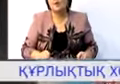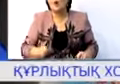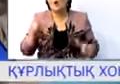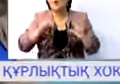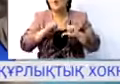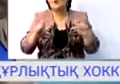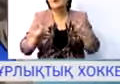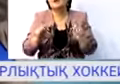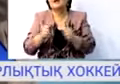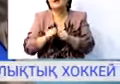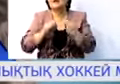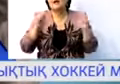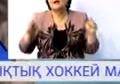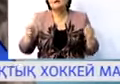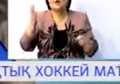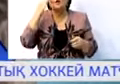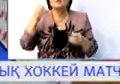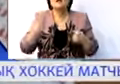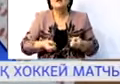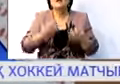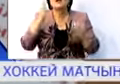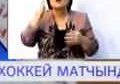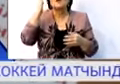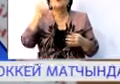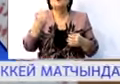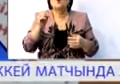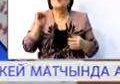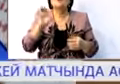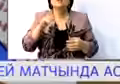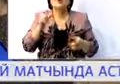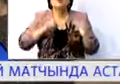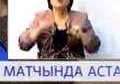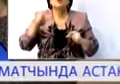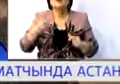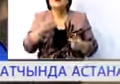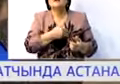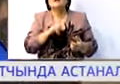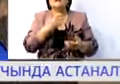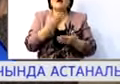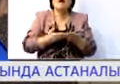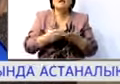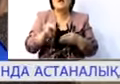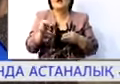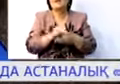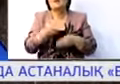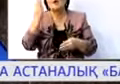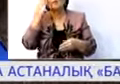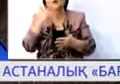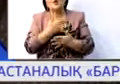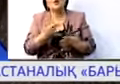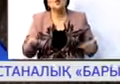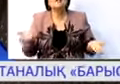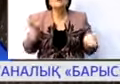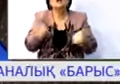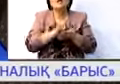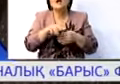Университет қабырғасынан ашылған саналы ұрпақ жарқын болашақ фронт офисінен студенттер өздеріне қажетті әдістемелік тәрбиелік мәні бар құралдармен